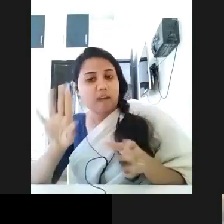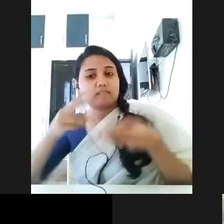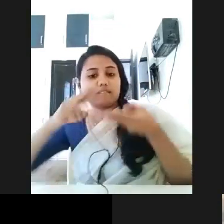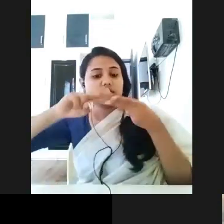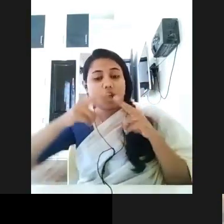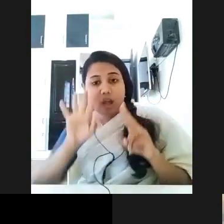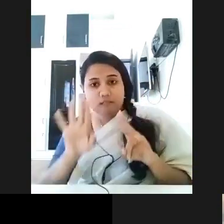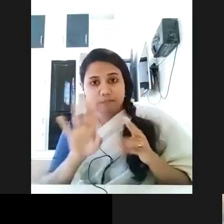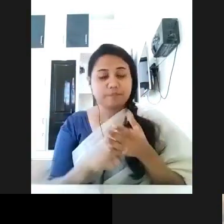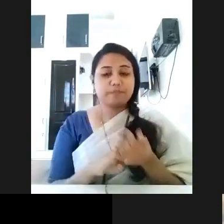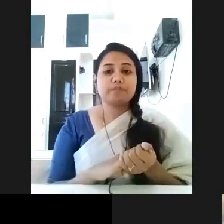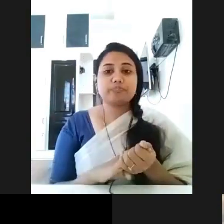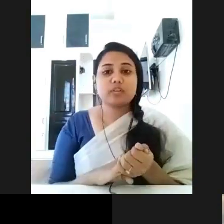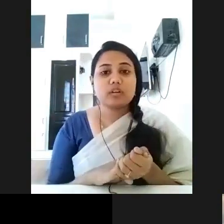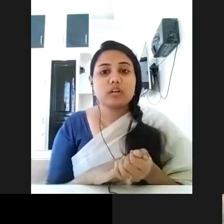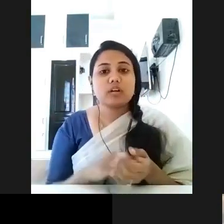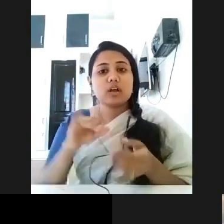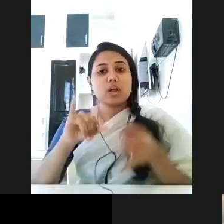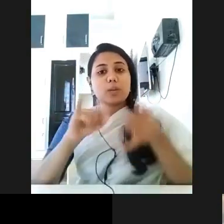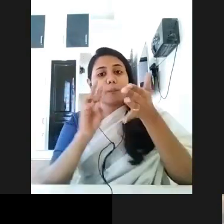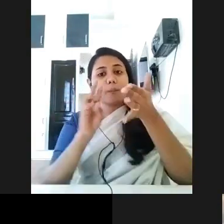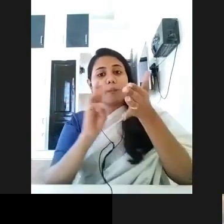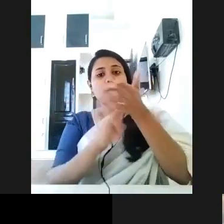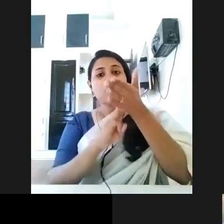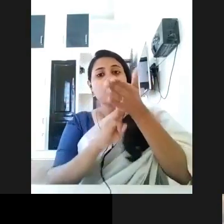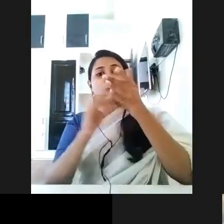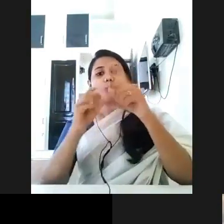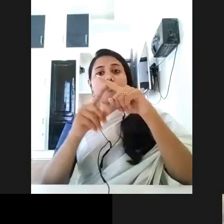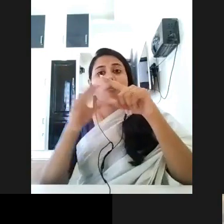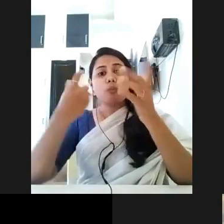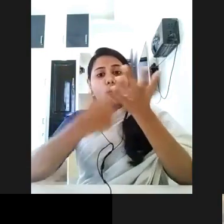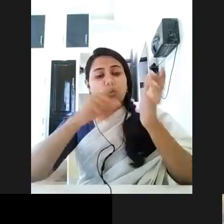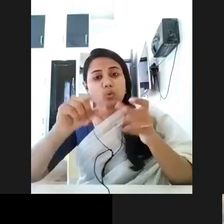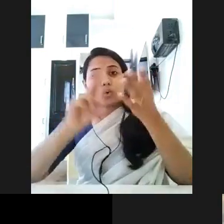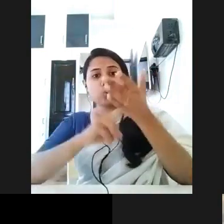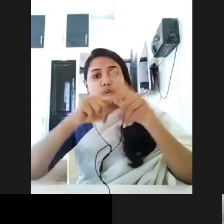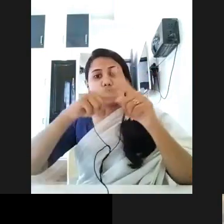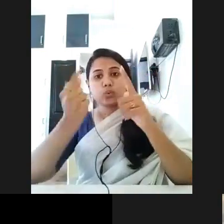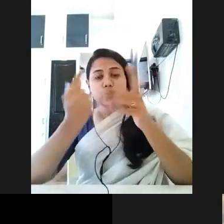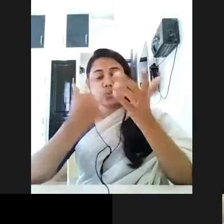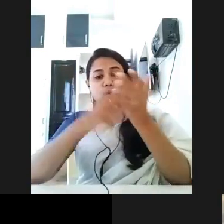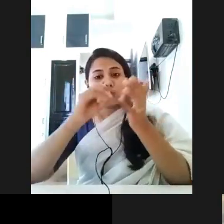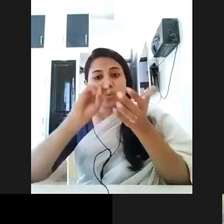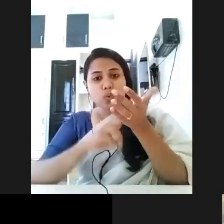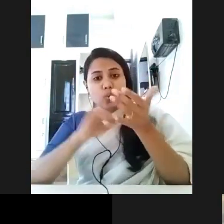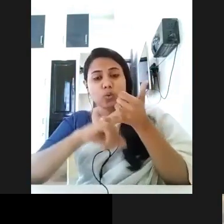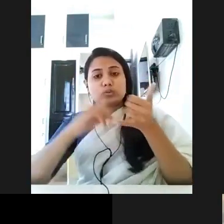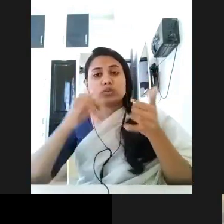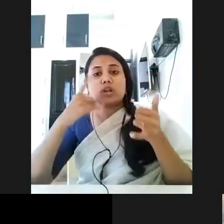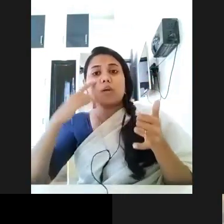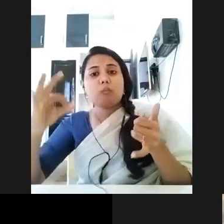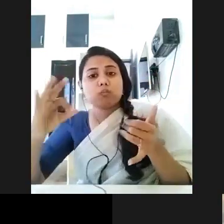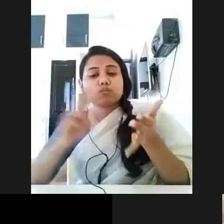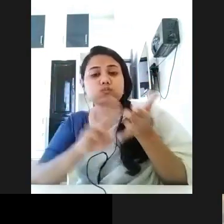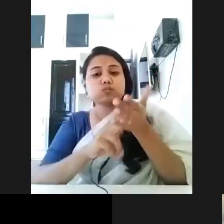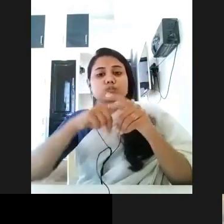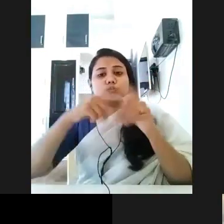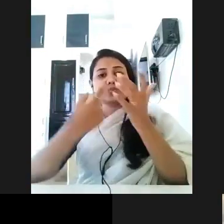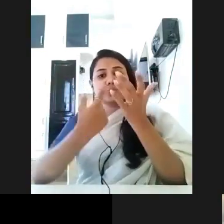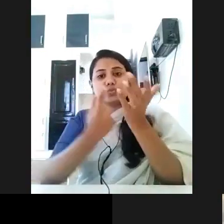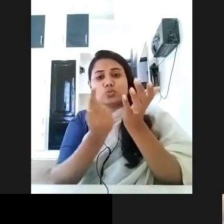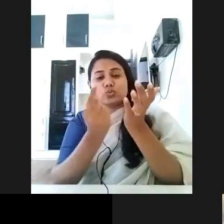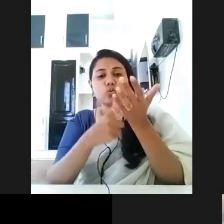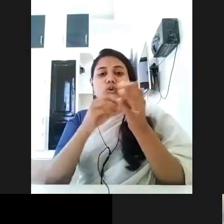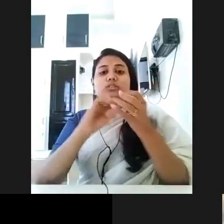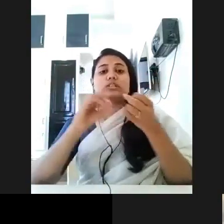ആണ് ഈ മോട്ടാർ ന്യൂറോൺസ് പറഞ്ഞ് സ്പൈനൽ കോഡിൽ ഉള്ള പ്രധാനപ്പെട്ട സെൽസിനെ നന്നോണം കാത്തുരക്ഷിക്കാൻ